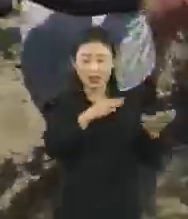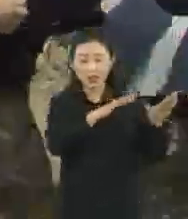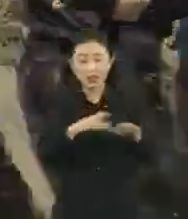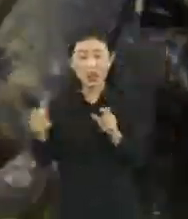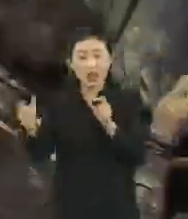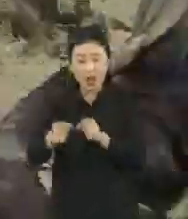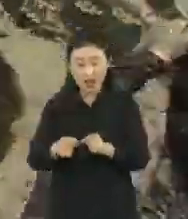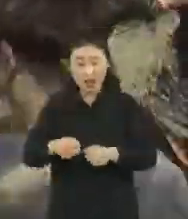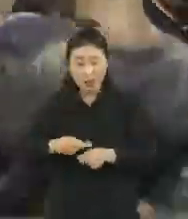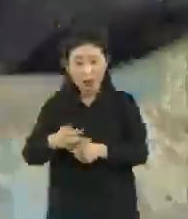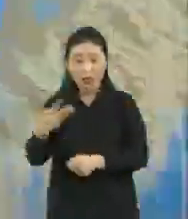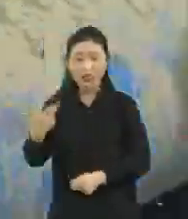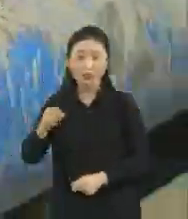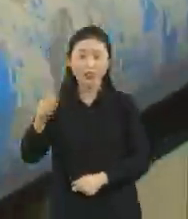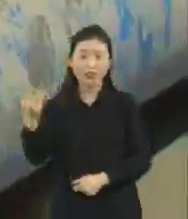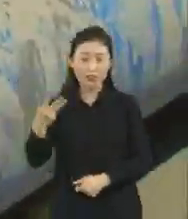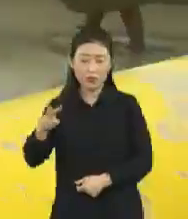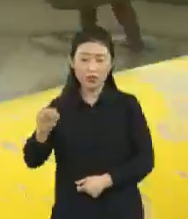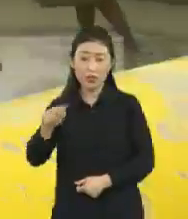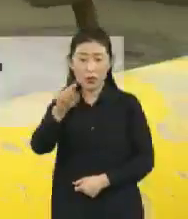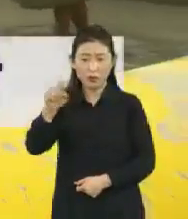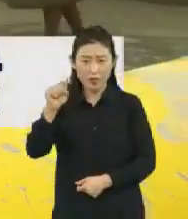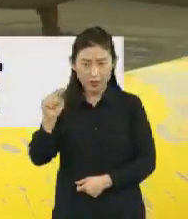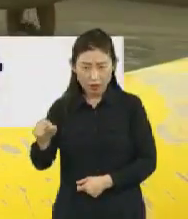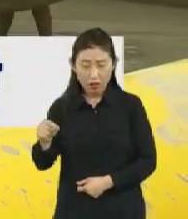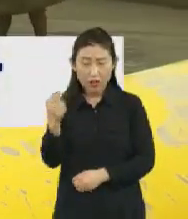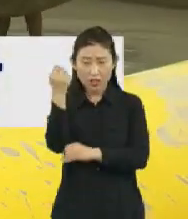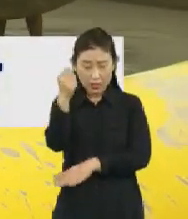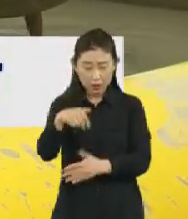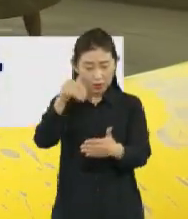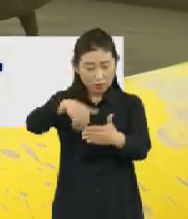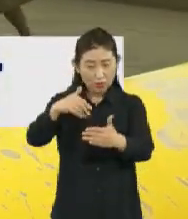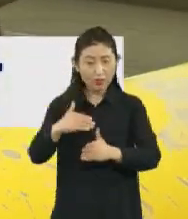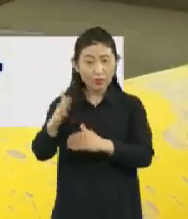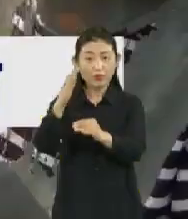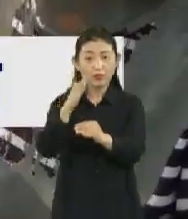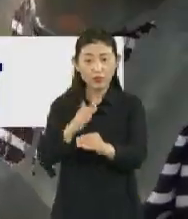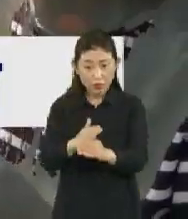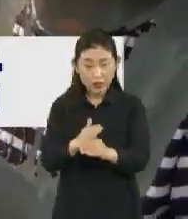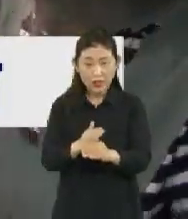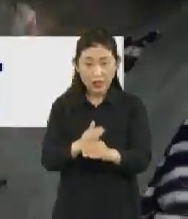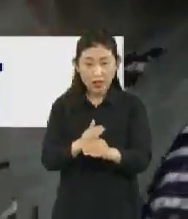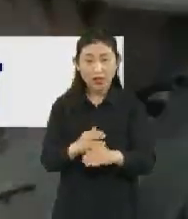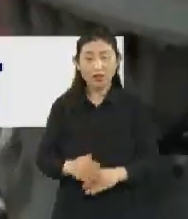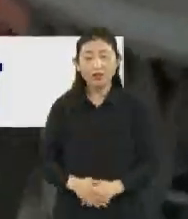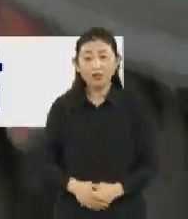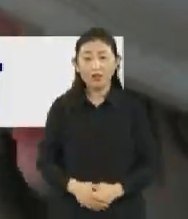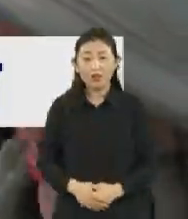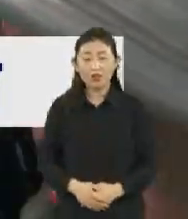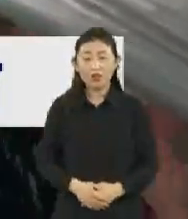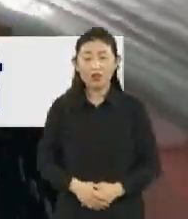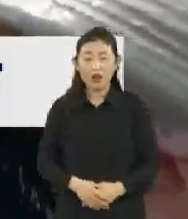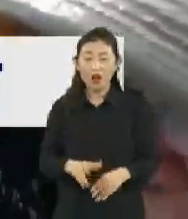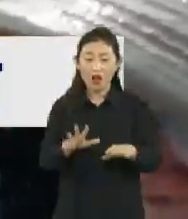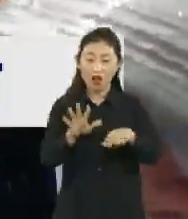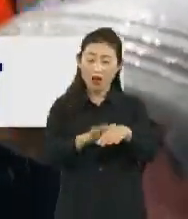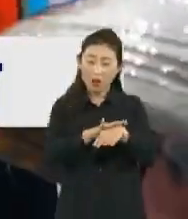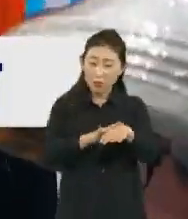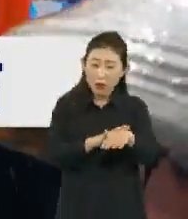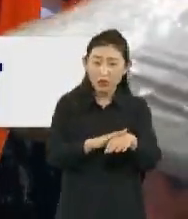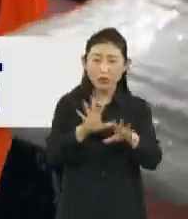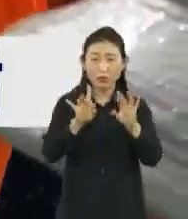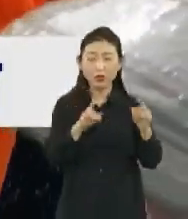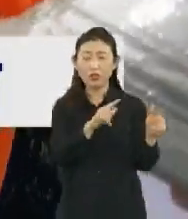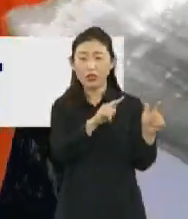7만 3천여 제곱미터 부지에서 박람회장 기반 조성 공사가 한창인데 해양 머드 주제관을 비롯해 머드를 이용한